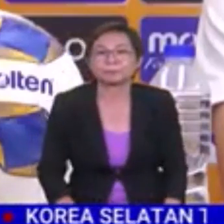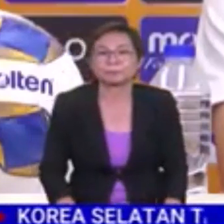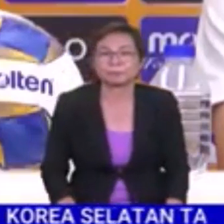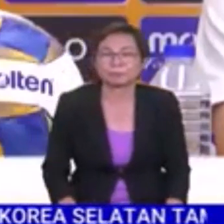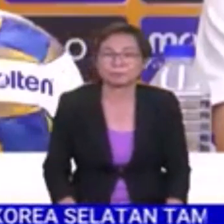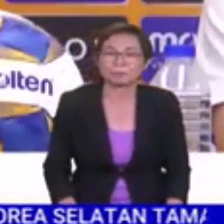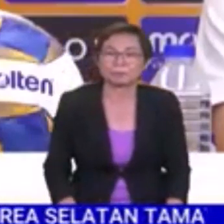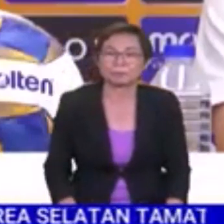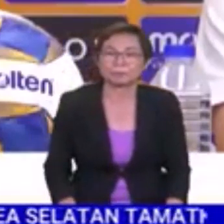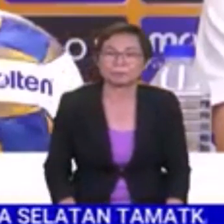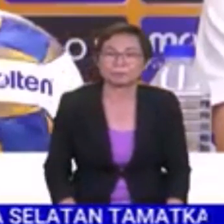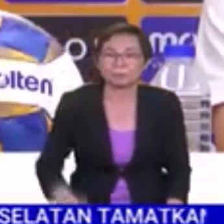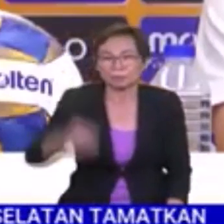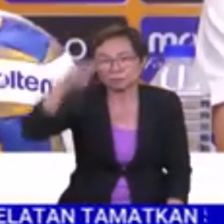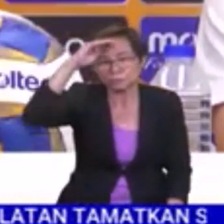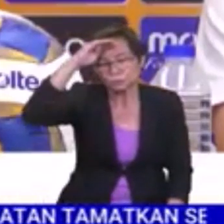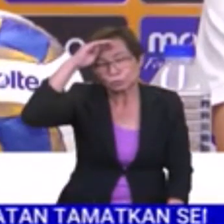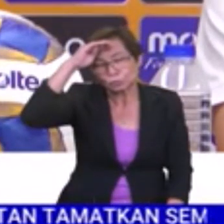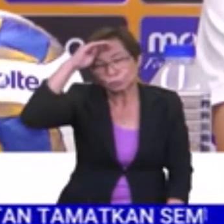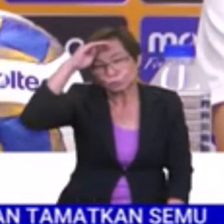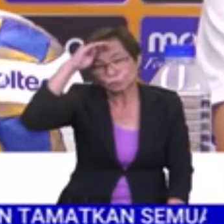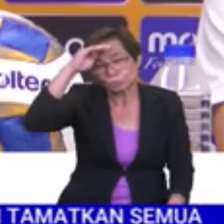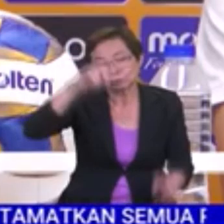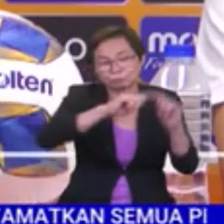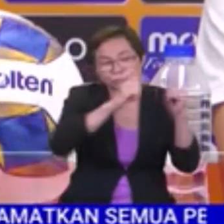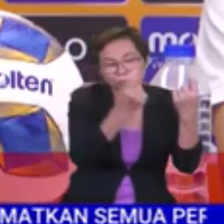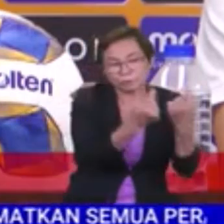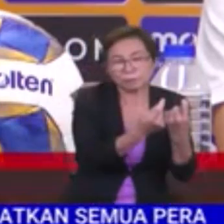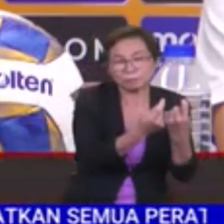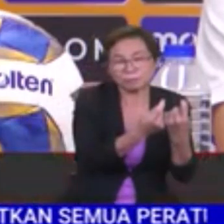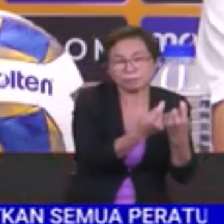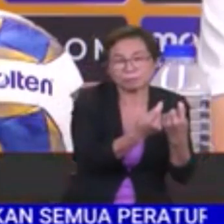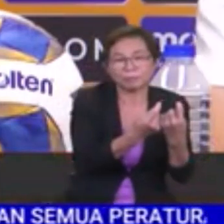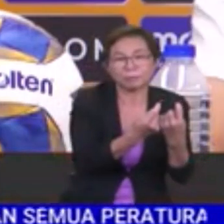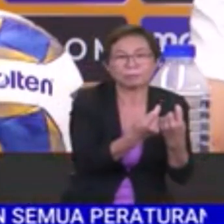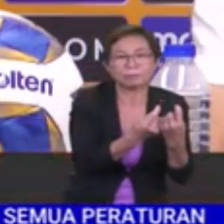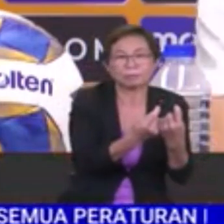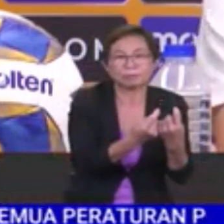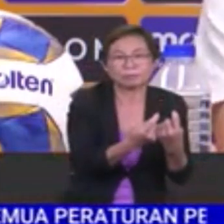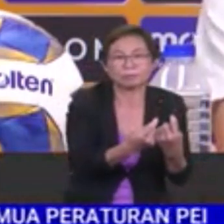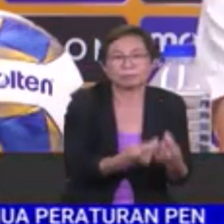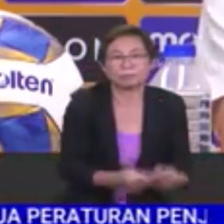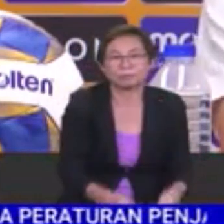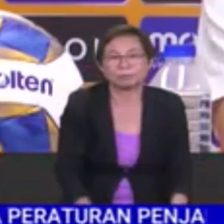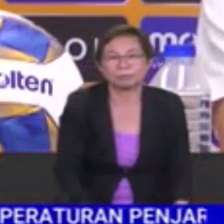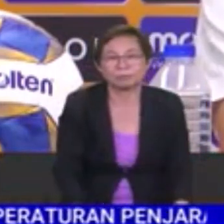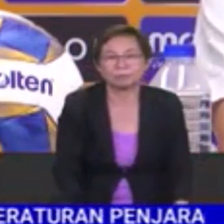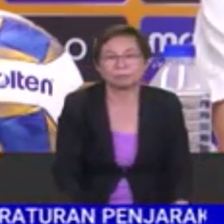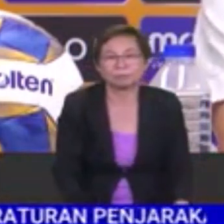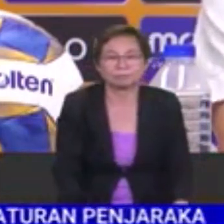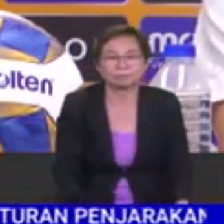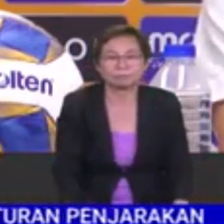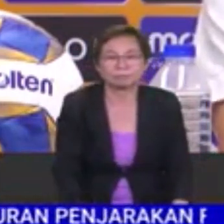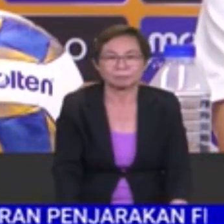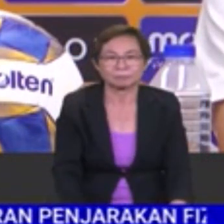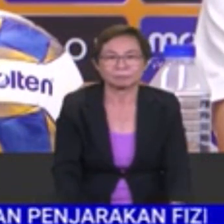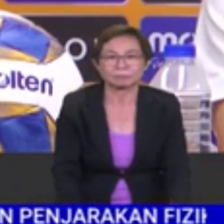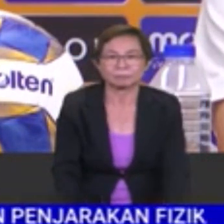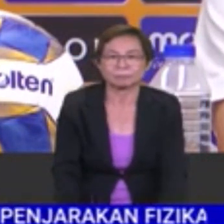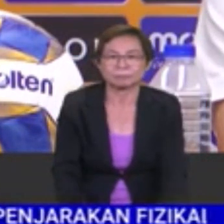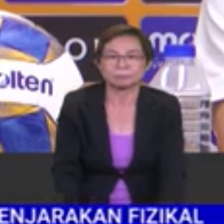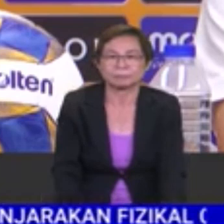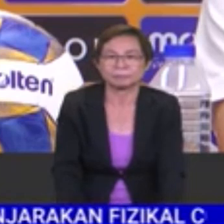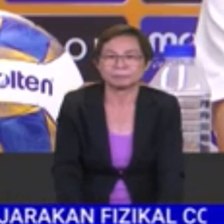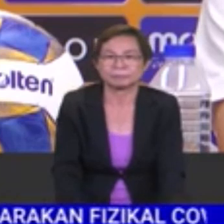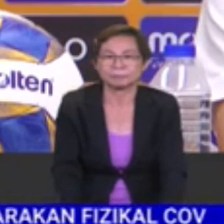Johor의 공격진들, 특히 앞에 있는 투 스트라이커들의 콤비네이션 또